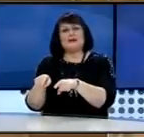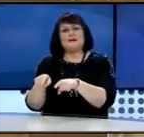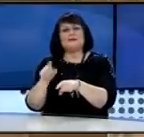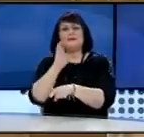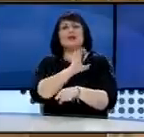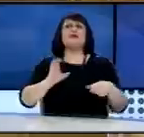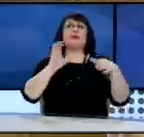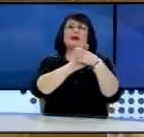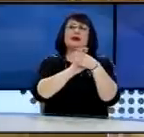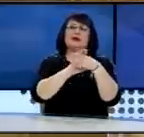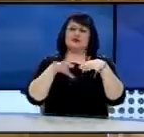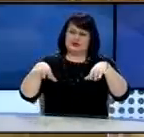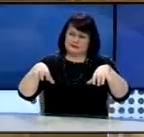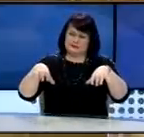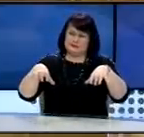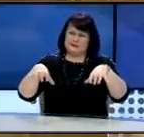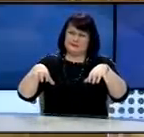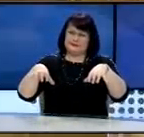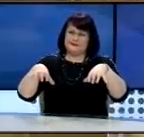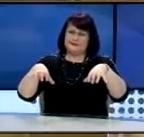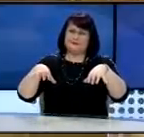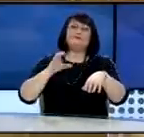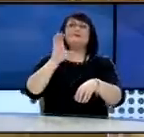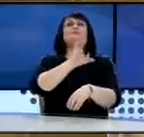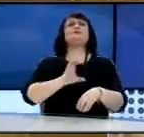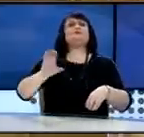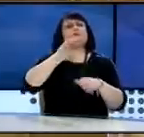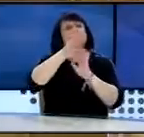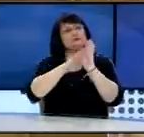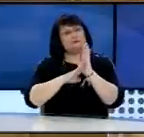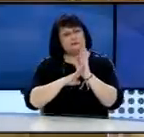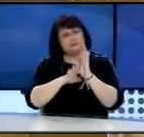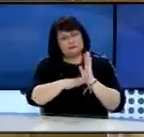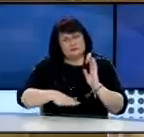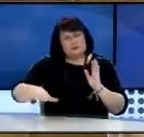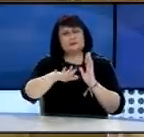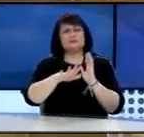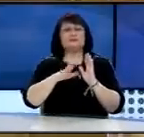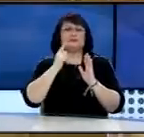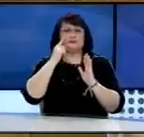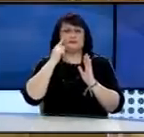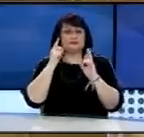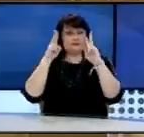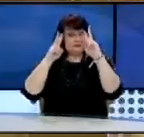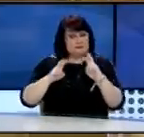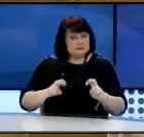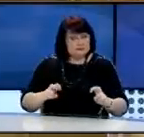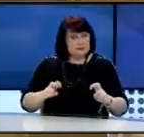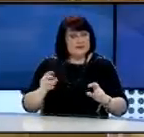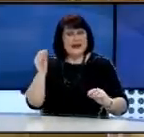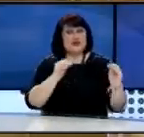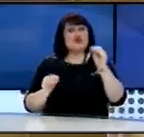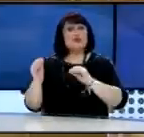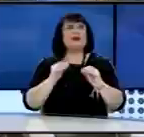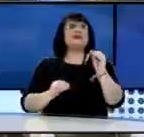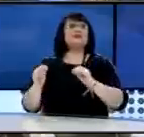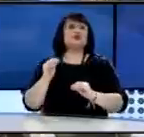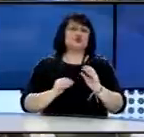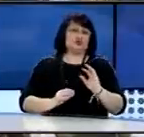η Ευρωπαϊκή Ένωση υπέρ ενός πανευρωπαϊκού συστήματος ελέγχου των εξοπλισμών.